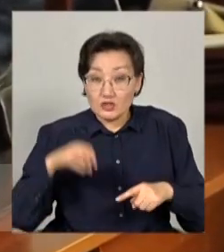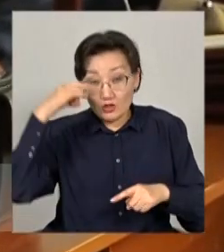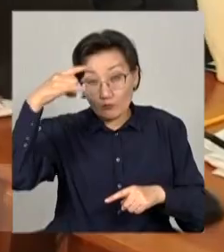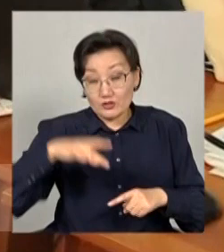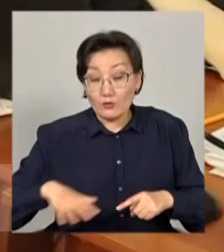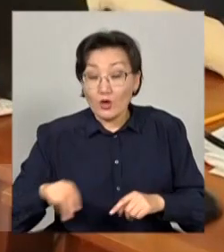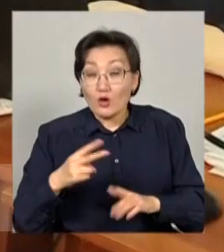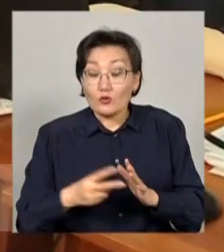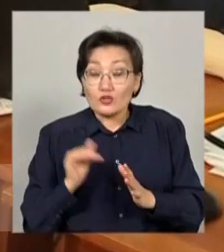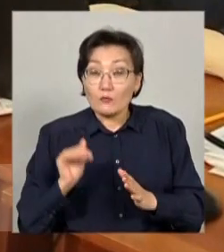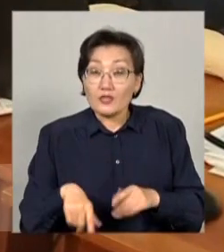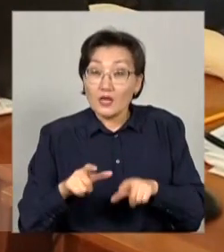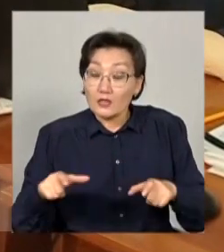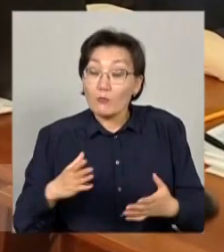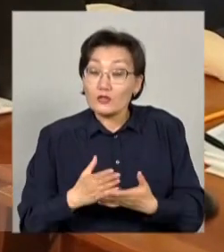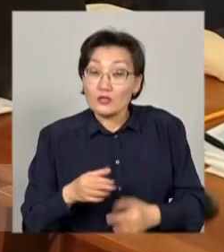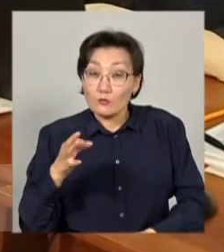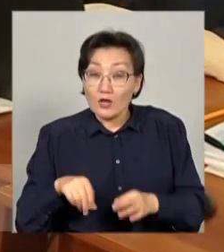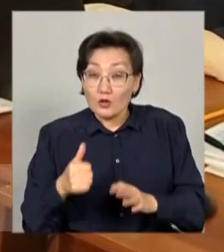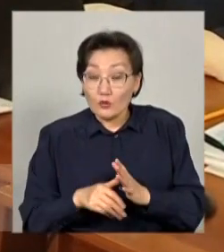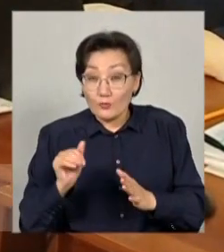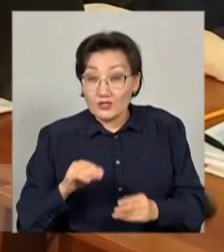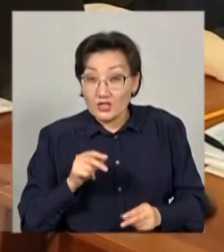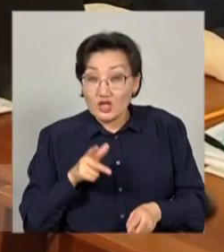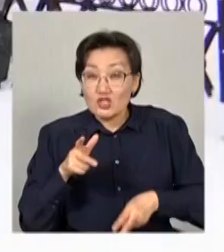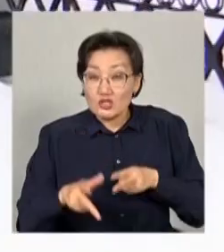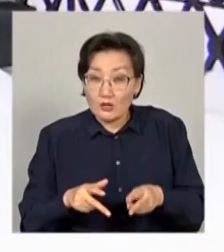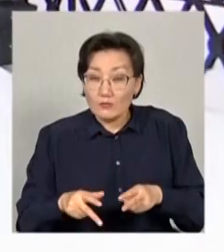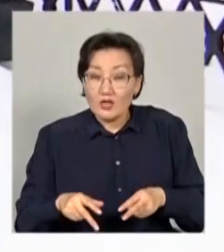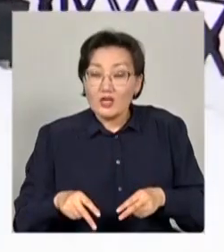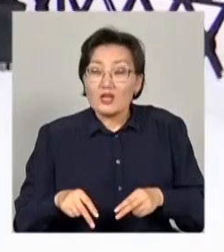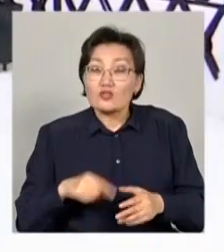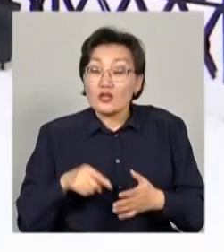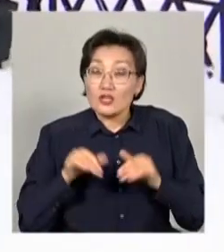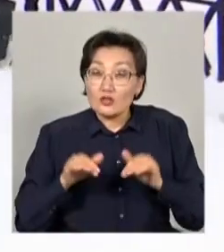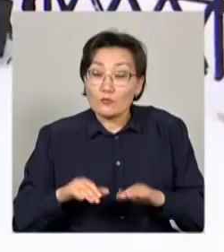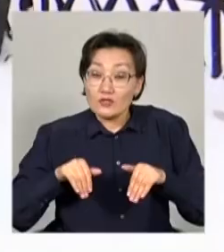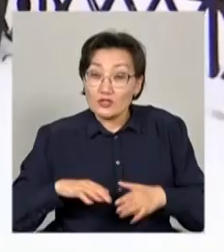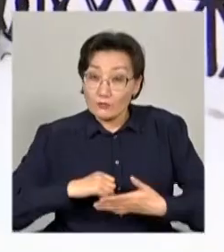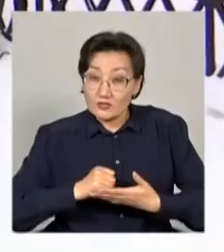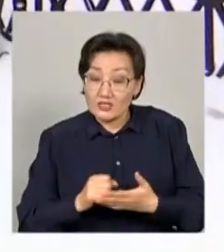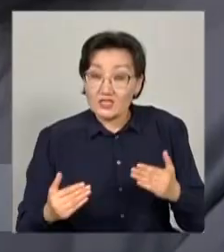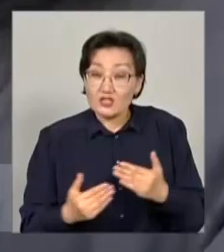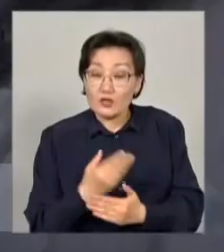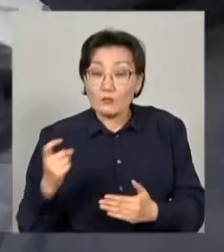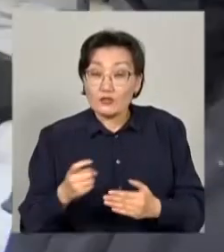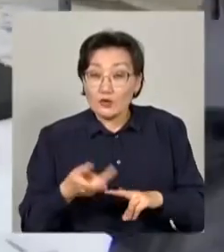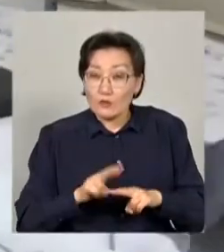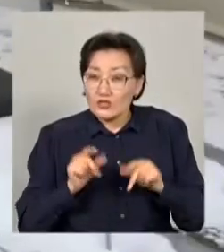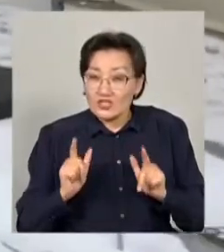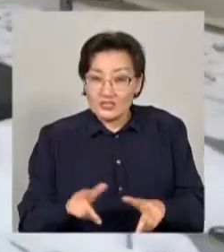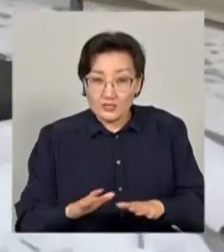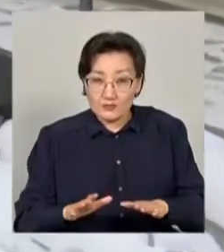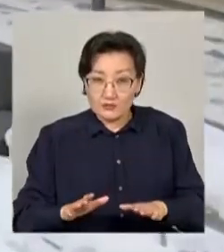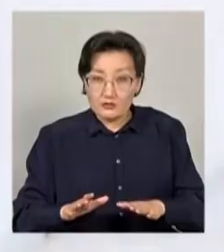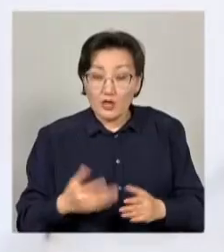бойынша 17 мың құрбаны бар. Әзірге сот 16 мың шағымды қанағаттандыру туралы шешім қабылдады. Бірақ мүліктің жаңа иелері мұнымен мүлдем келіспей